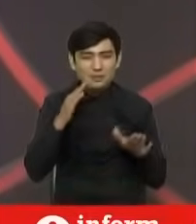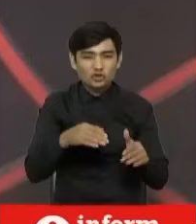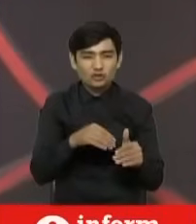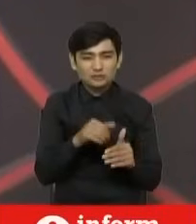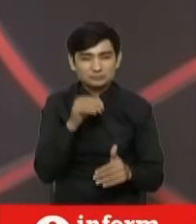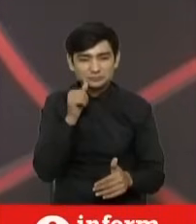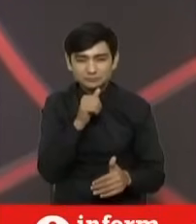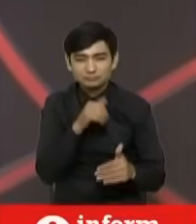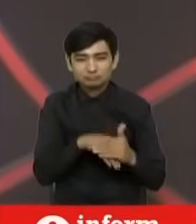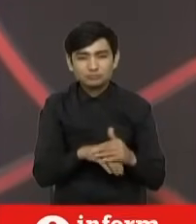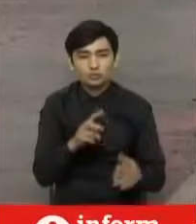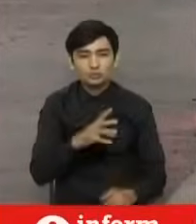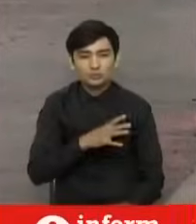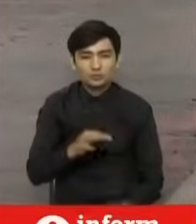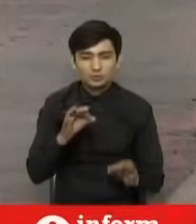наши корреспонденты.